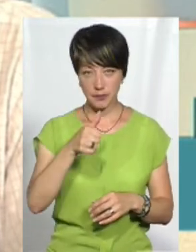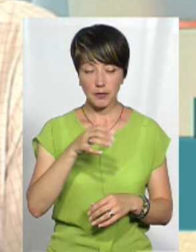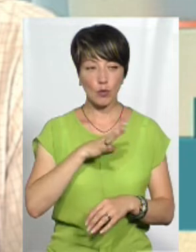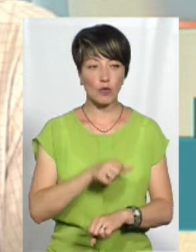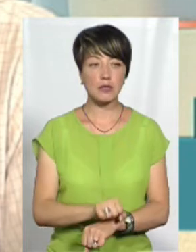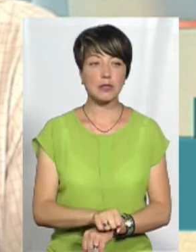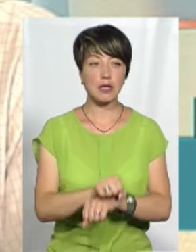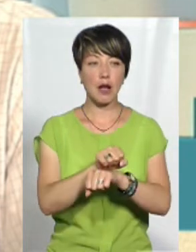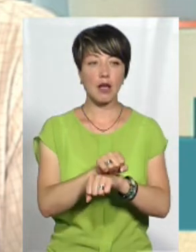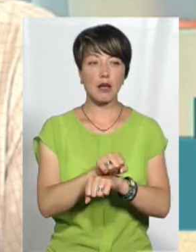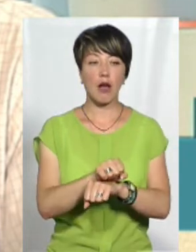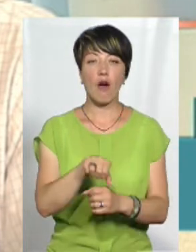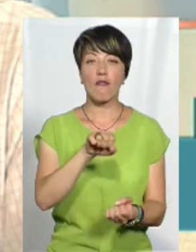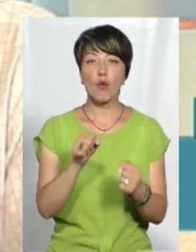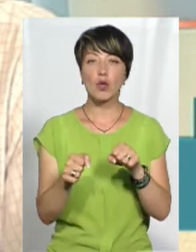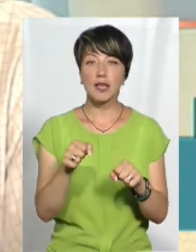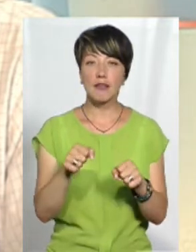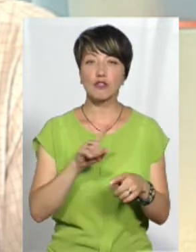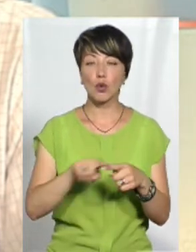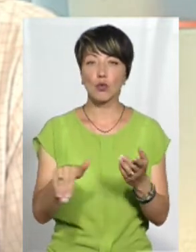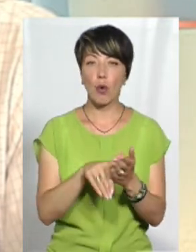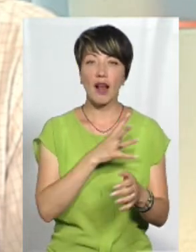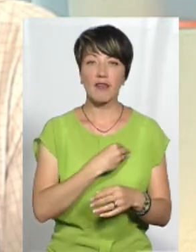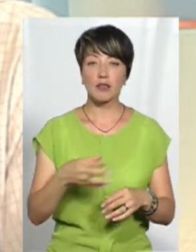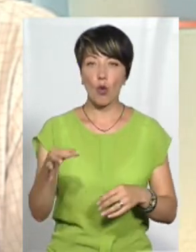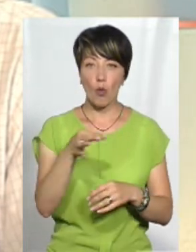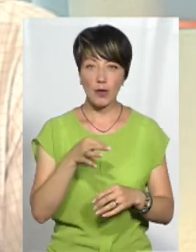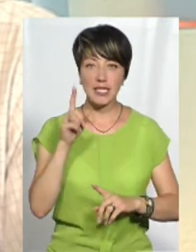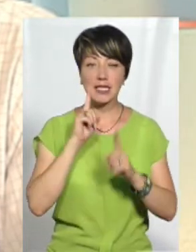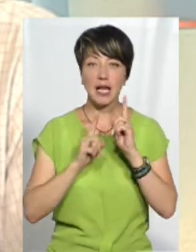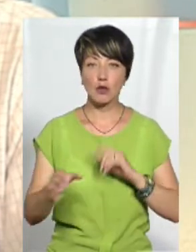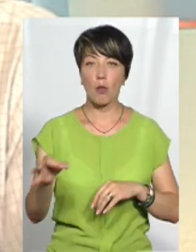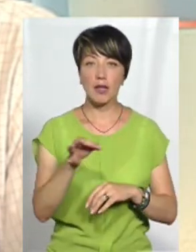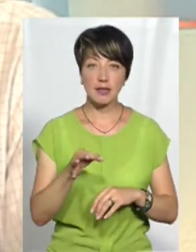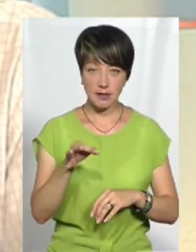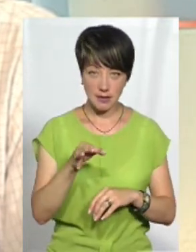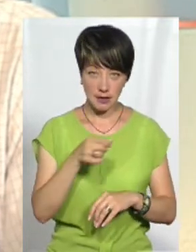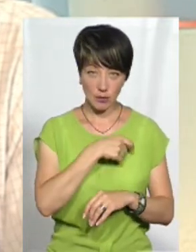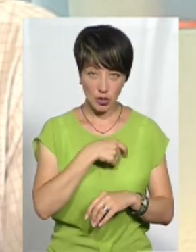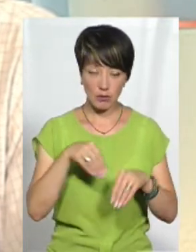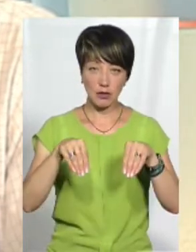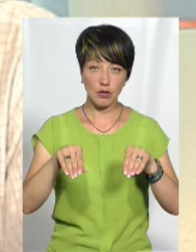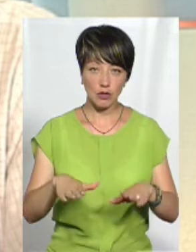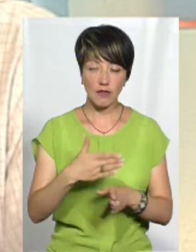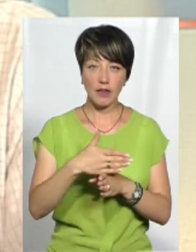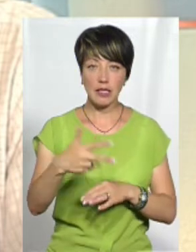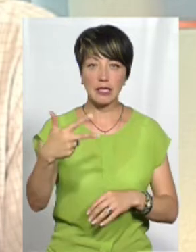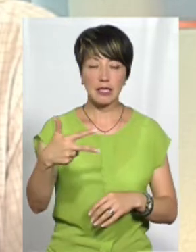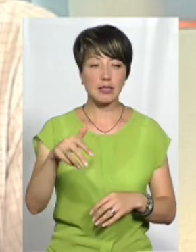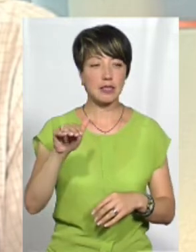йшов страйк водіїв швидкої допомоги в Львівській області, сесія Львівської обласної ради прийняла рішення, вони виділили